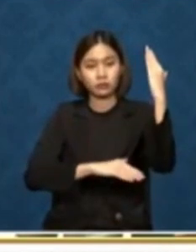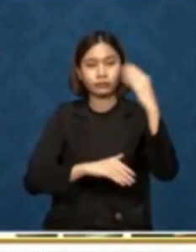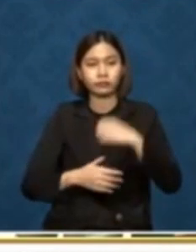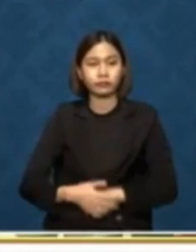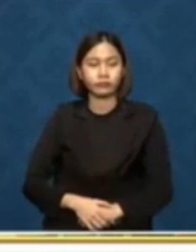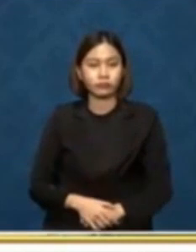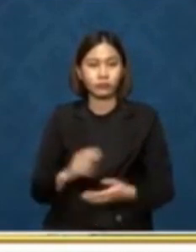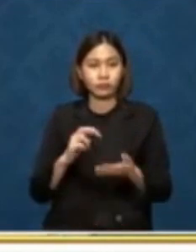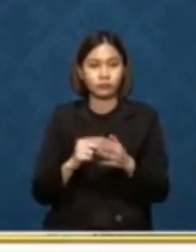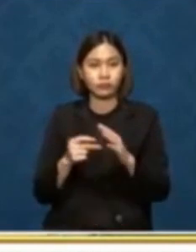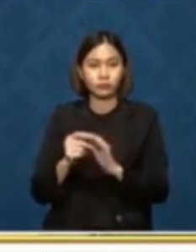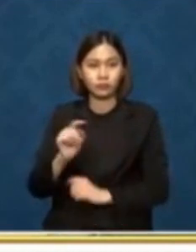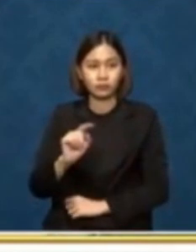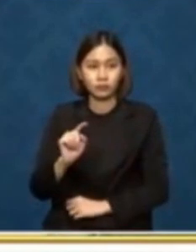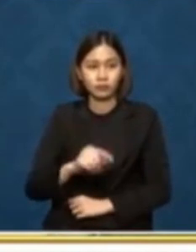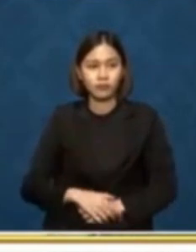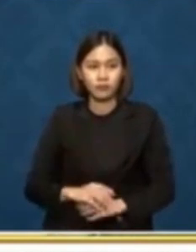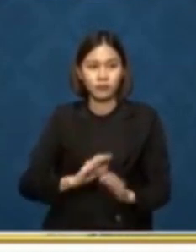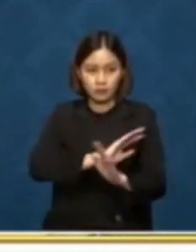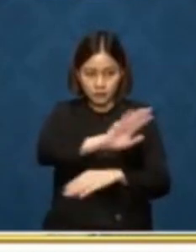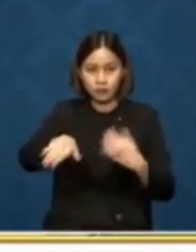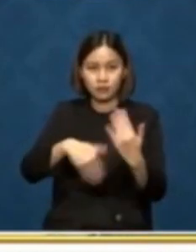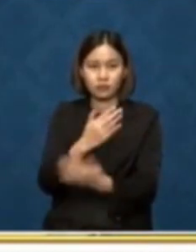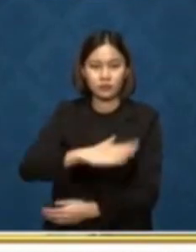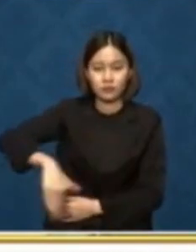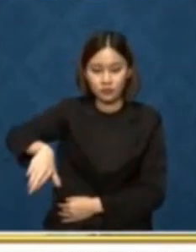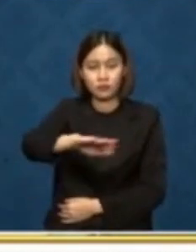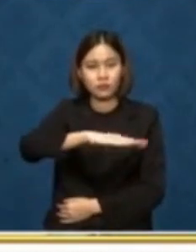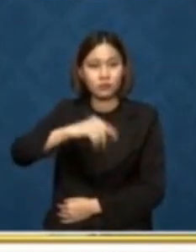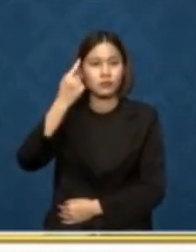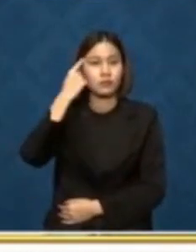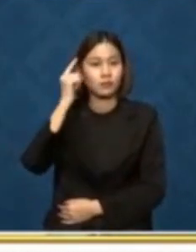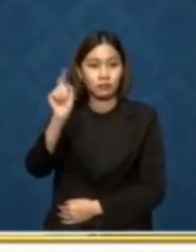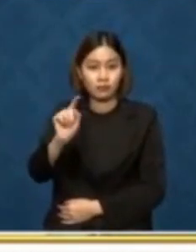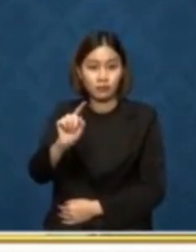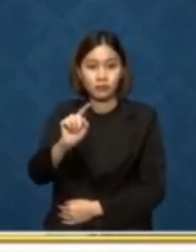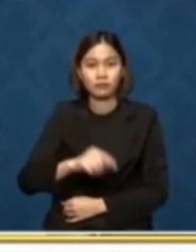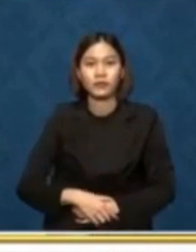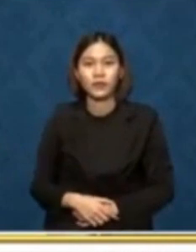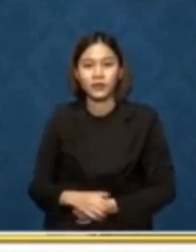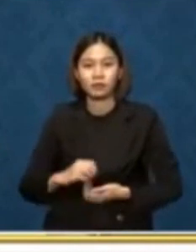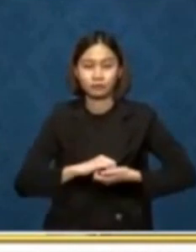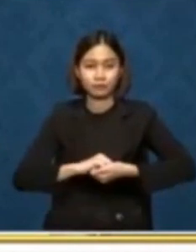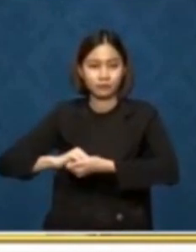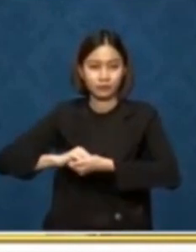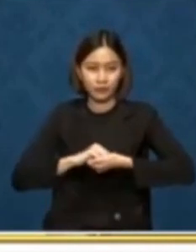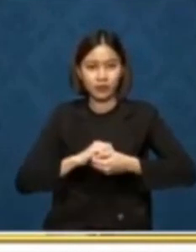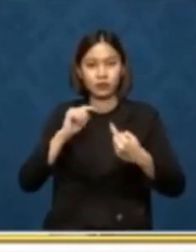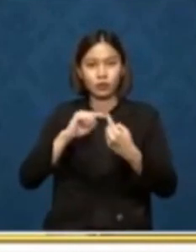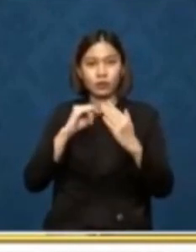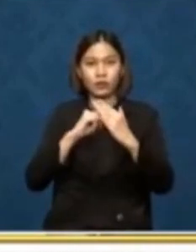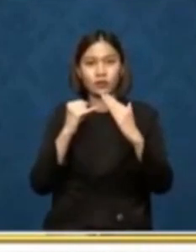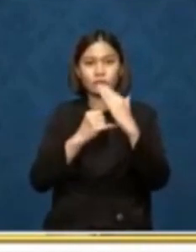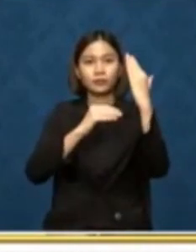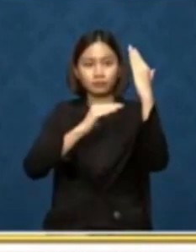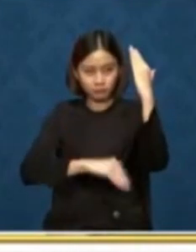ใต้นี่ก็แสดงว่าพวกเราเนะครับเห็นว่าการสร้างสันติภาพใน